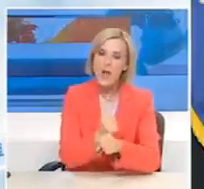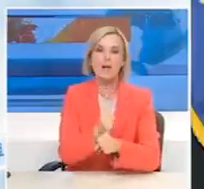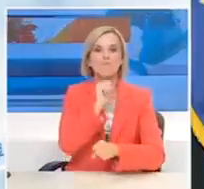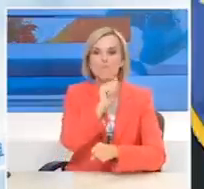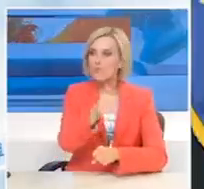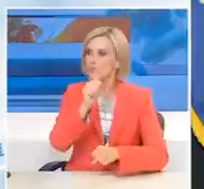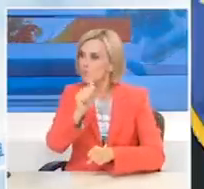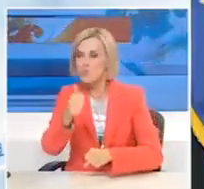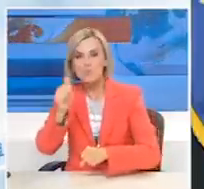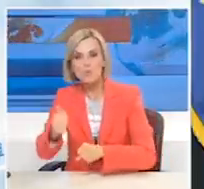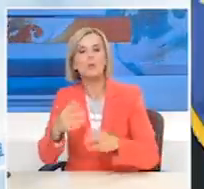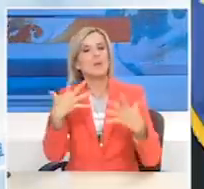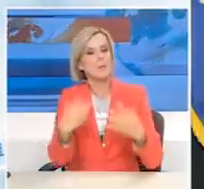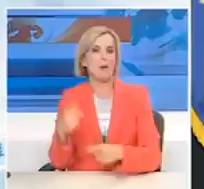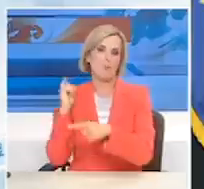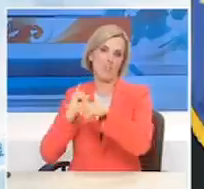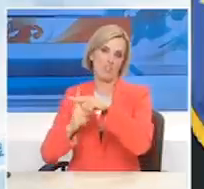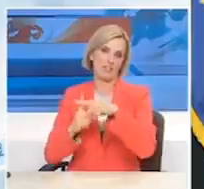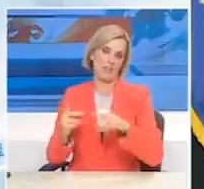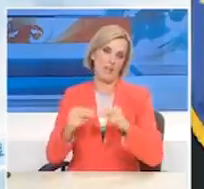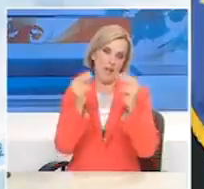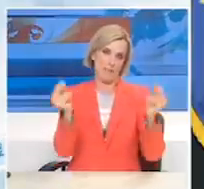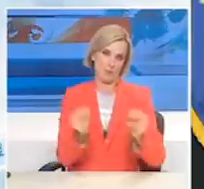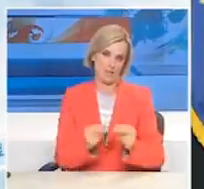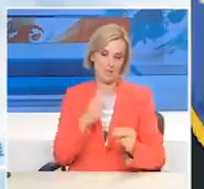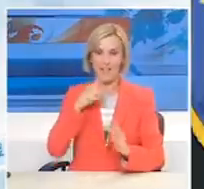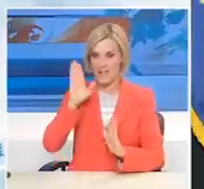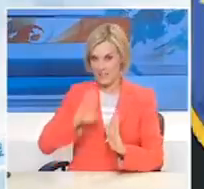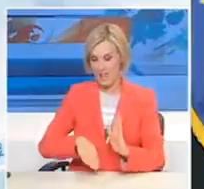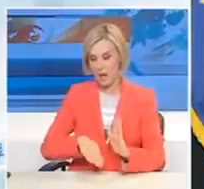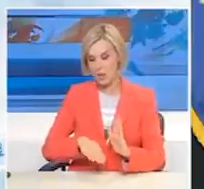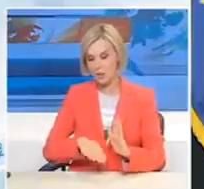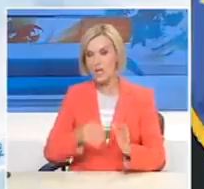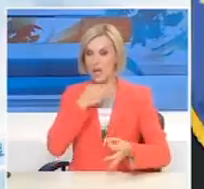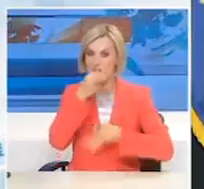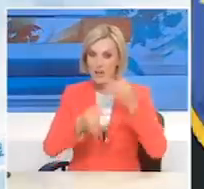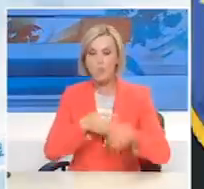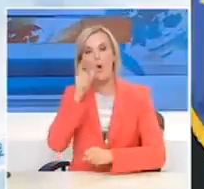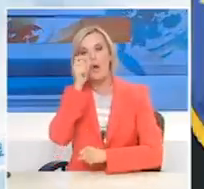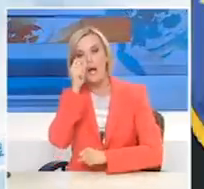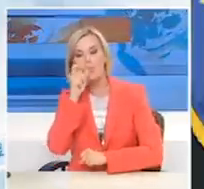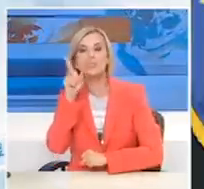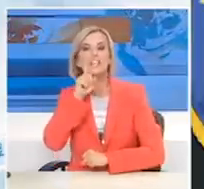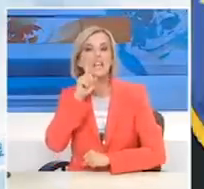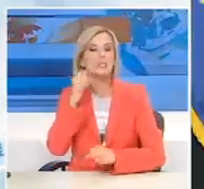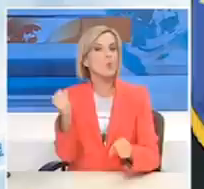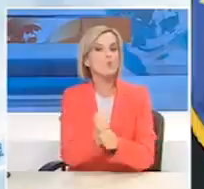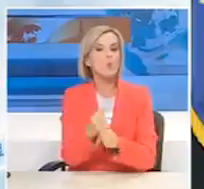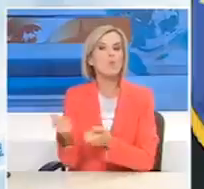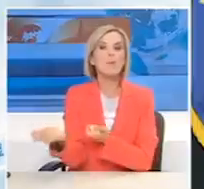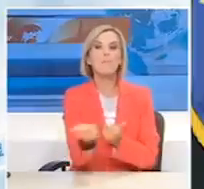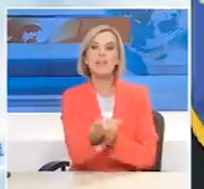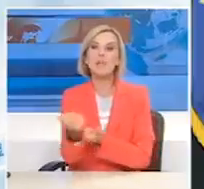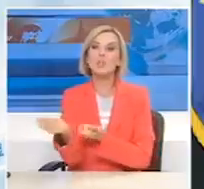πολύ θετικά αποτελέσματα που έχουμε μέχρι στιγμής. Τέλος, θα μου επιτρέψετε να αναφερθώ στους άνδρες και τις γυναίκες του πυροσβεστικού σώματος, το